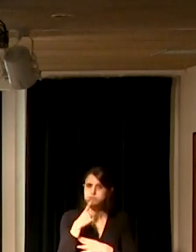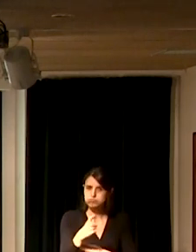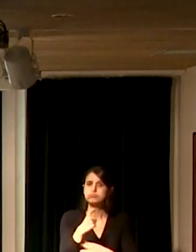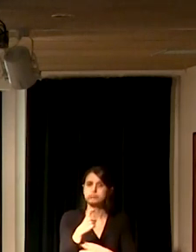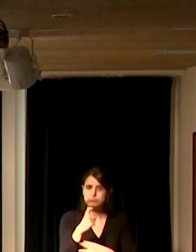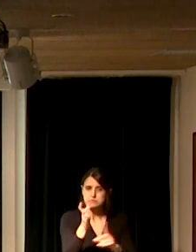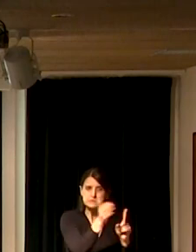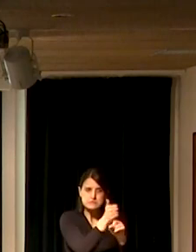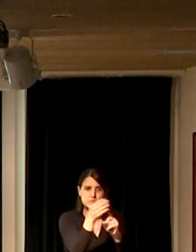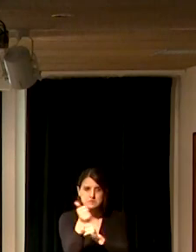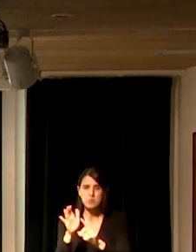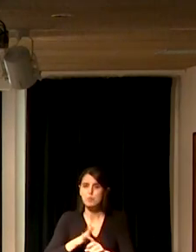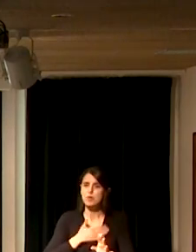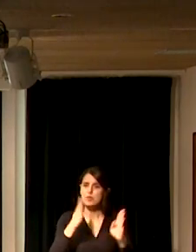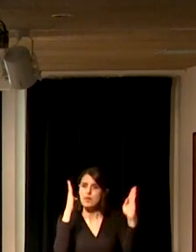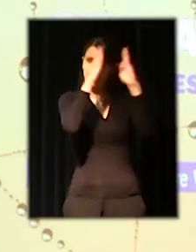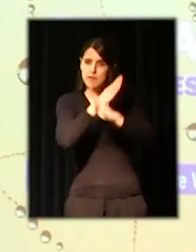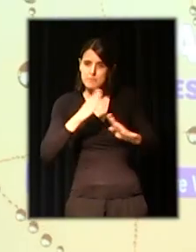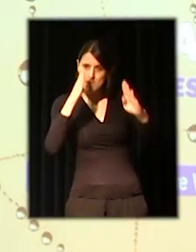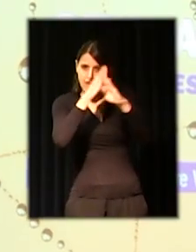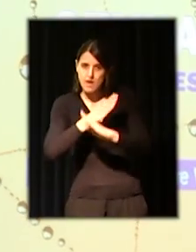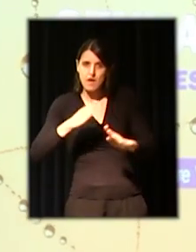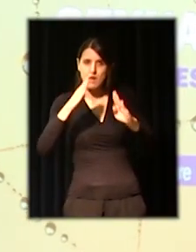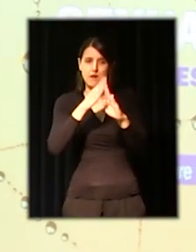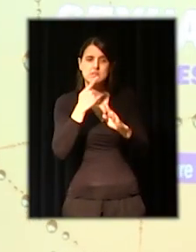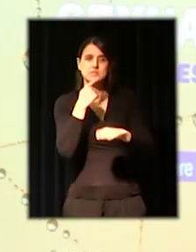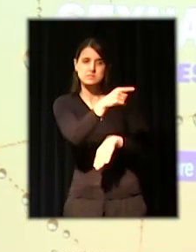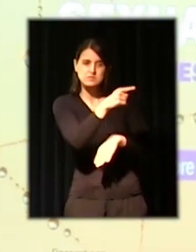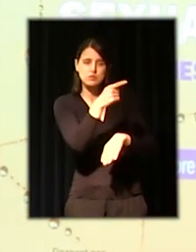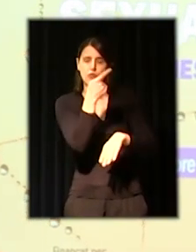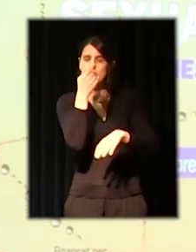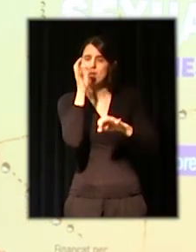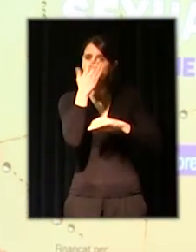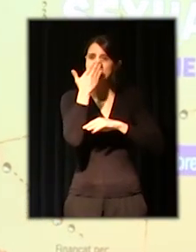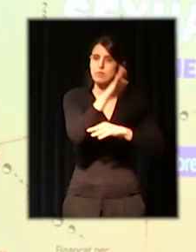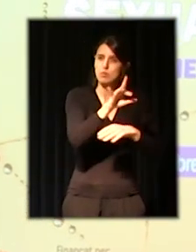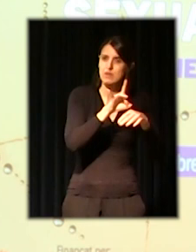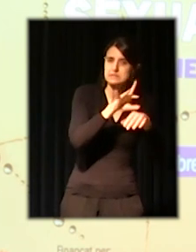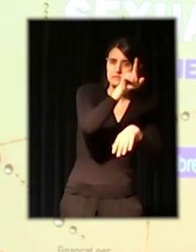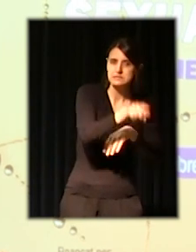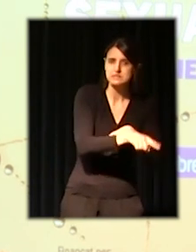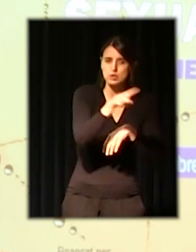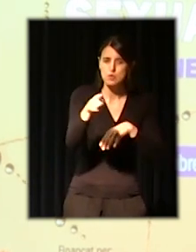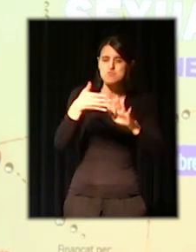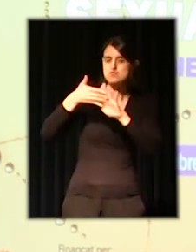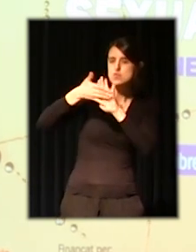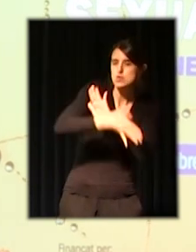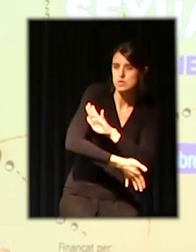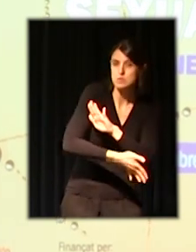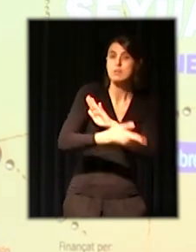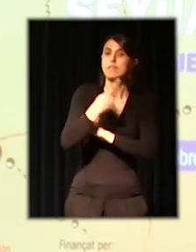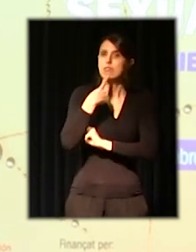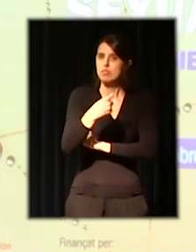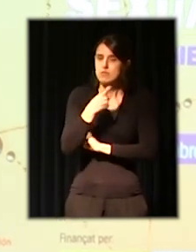poden, no, camuflar amb és realment un acte racista, no ho és, què hi ha darrere, i per tant és